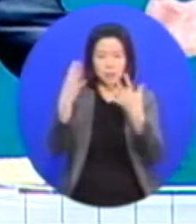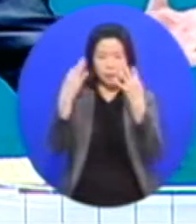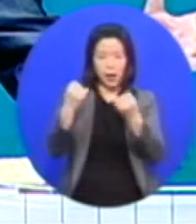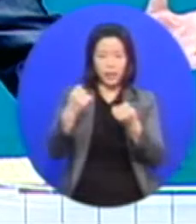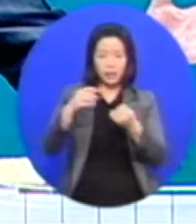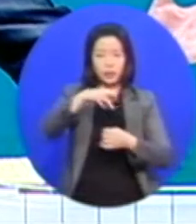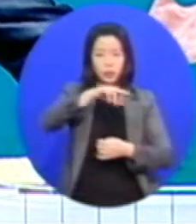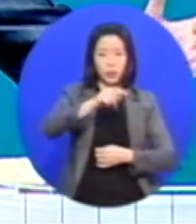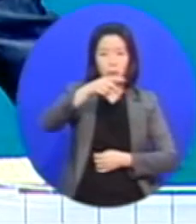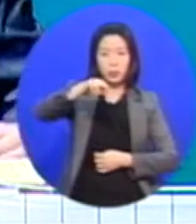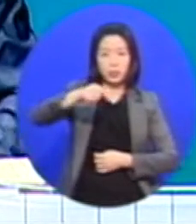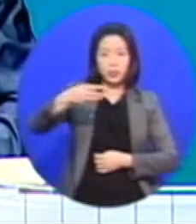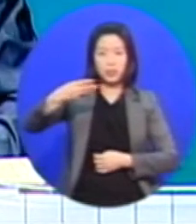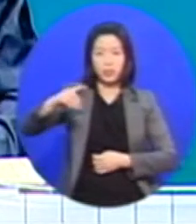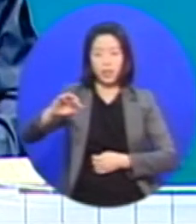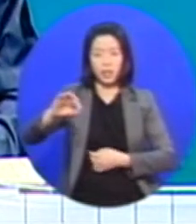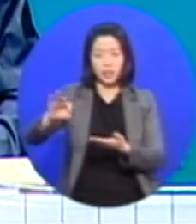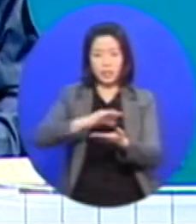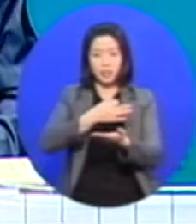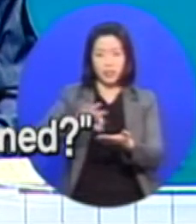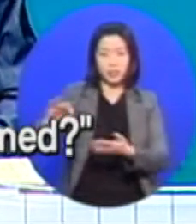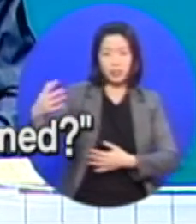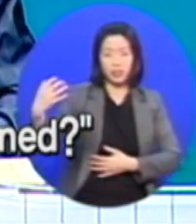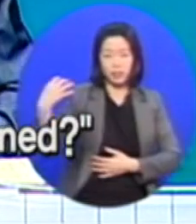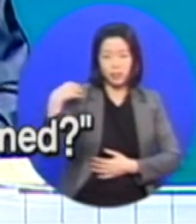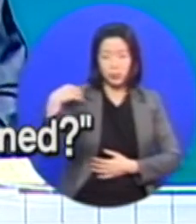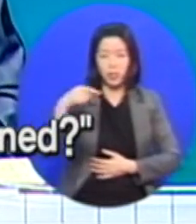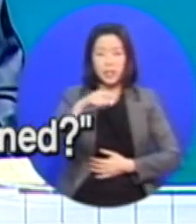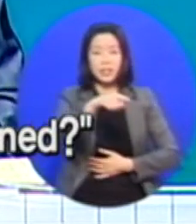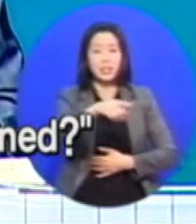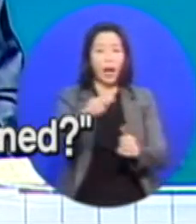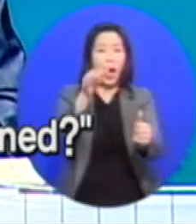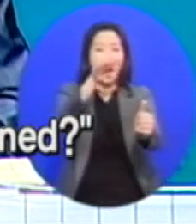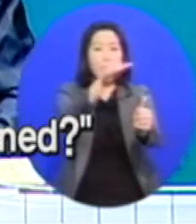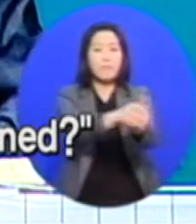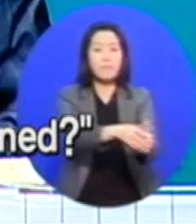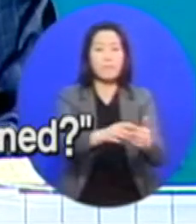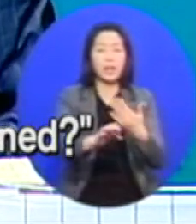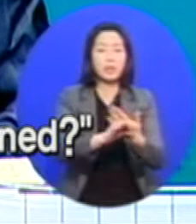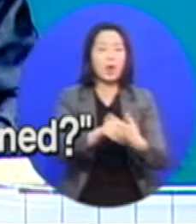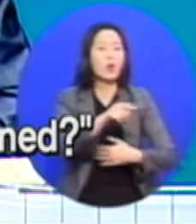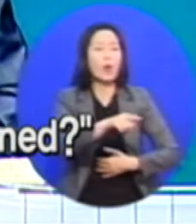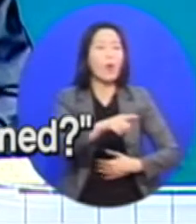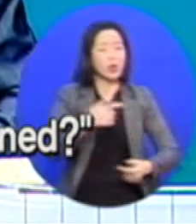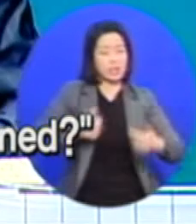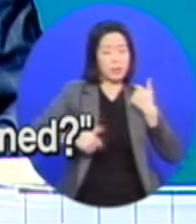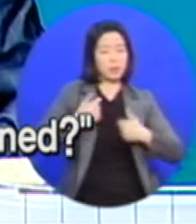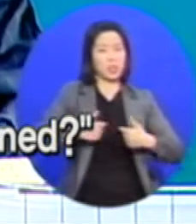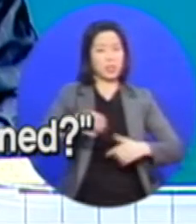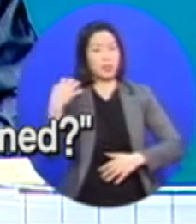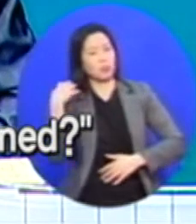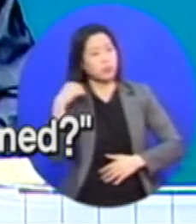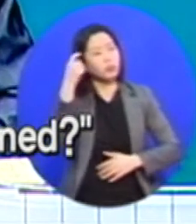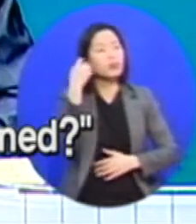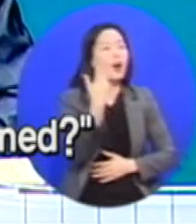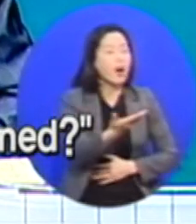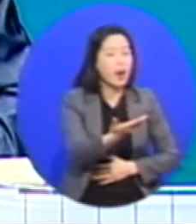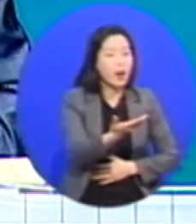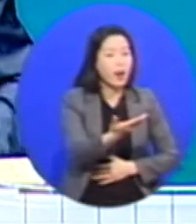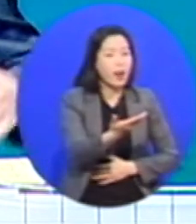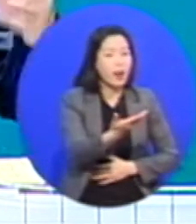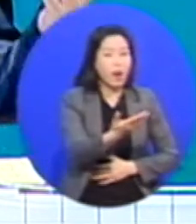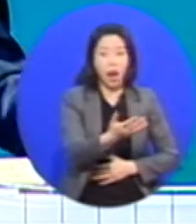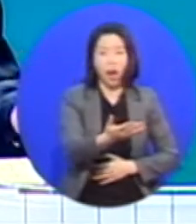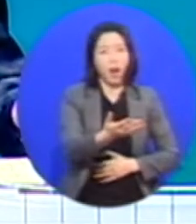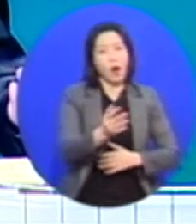코스타 재정을 담당하는 회개를 만약에 너에게 맞기 면 너 기쁘게 냐 부담스럽게 냐 오